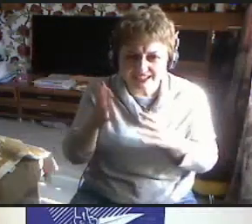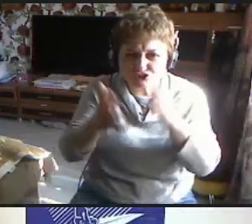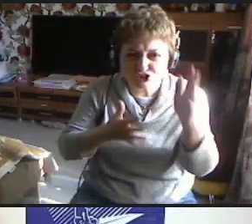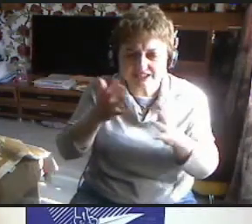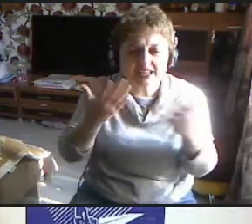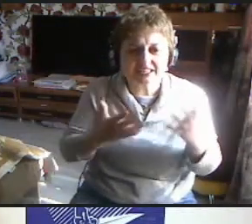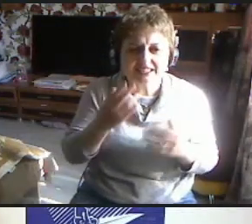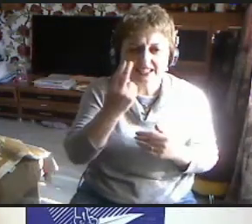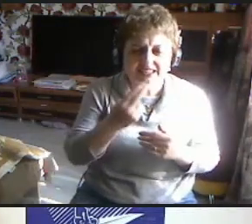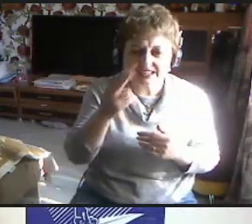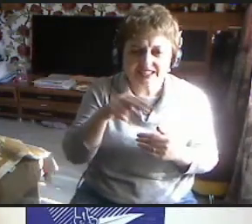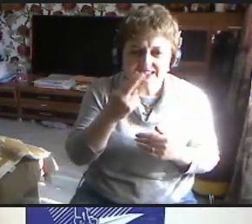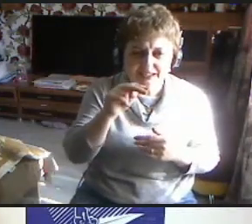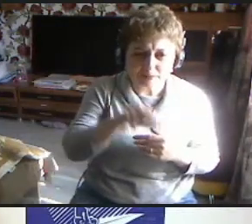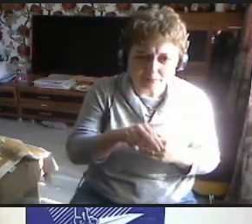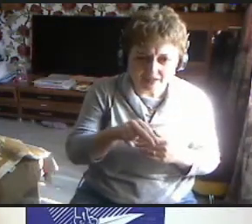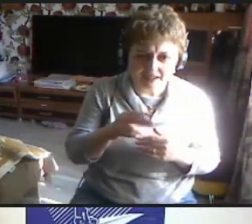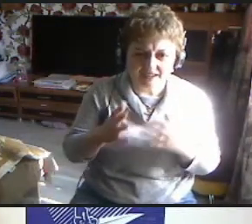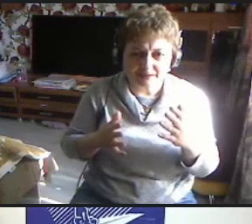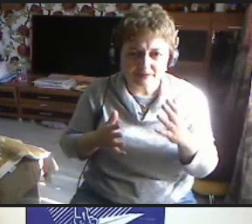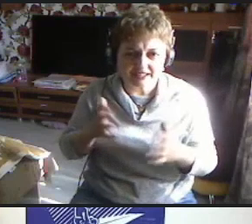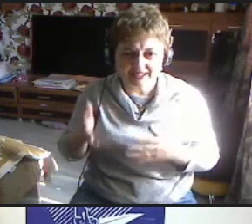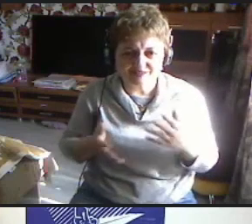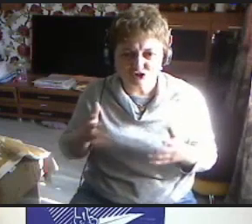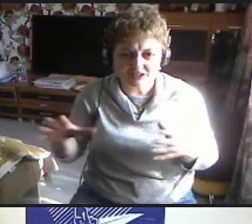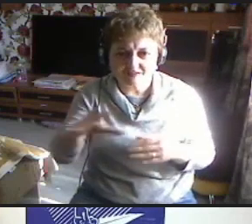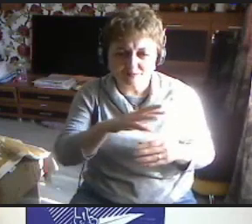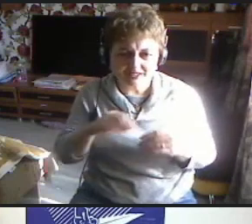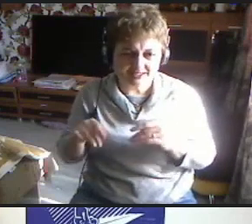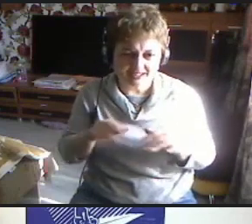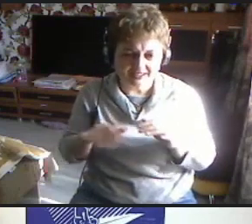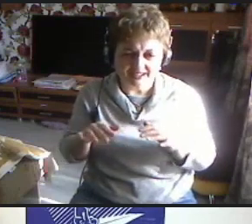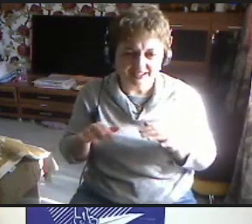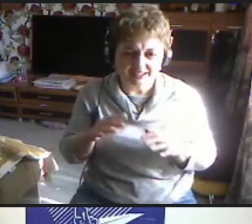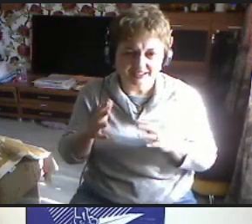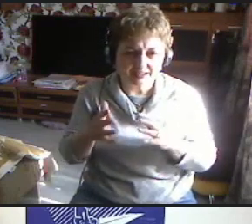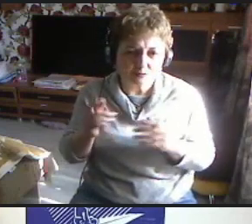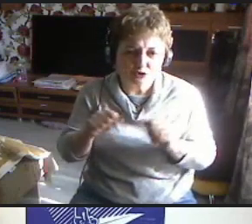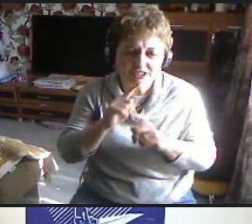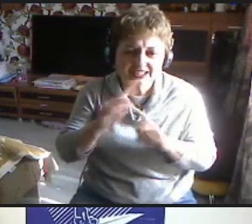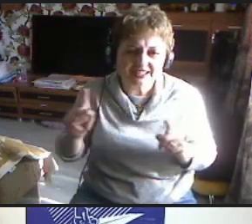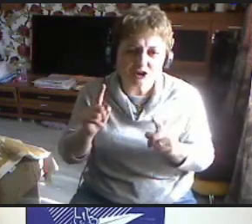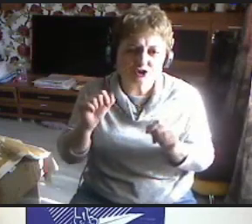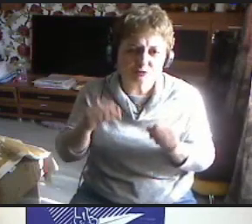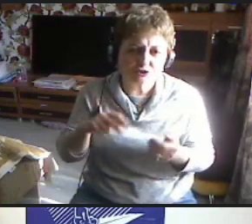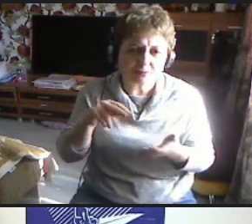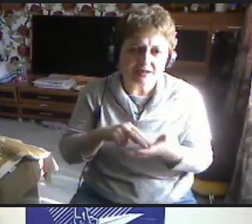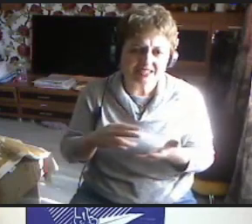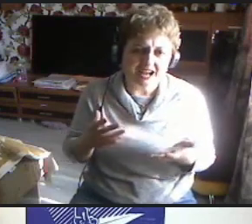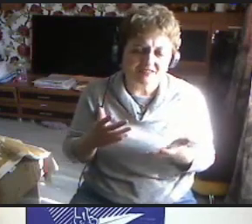происходят спастические движения. А можно как-то иначе, я не знаю, поставить и так далее.